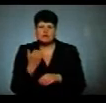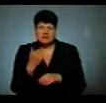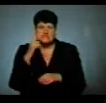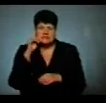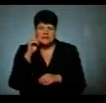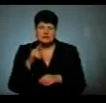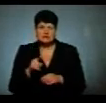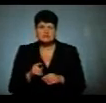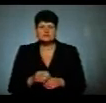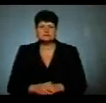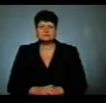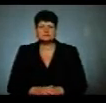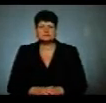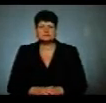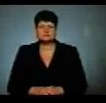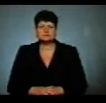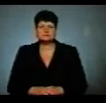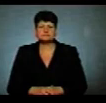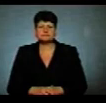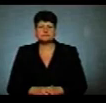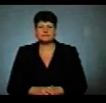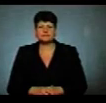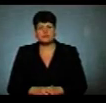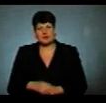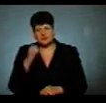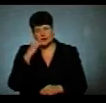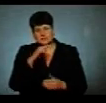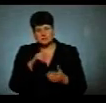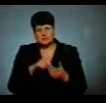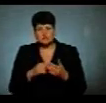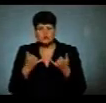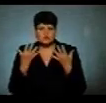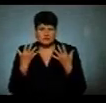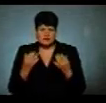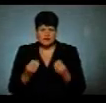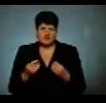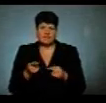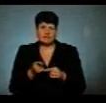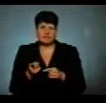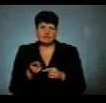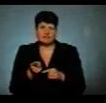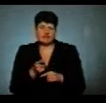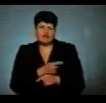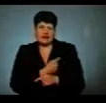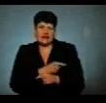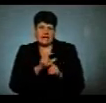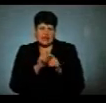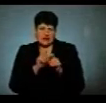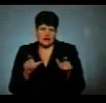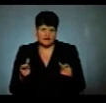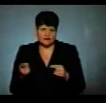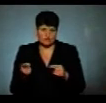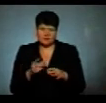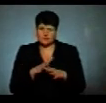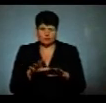знаєте, будь ласка. Дякую за ваше запитання. На сьогоднішній день в Тернополі, в лікарнях, міських лікарнях Тернополі, я не буду коментувати